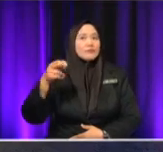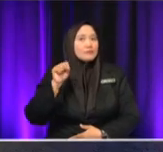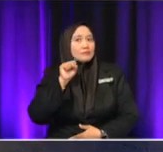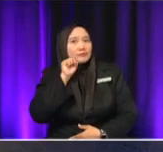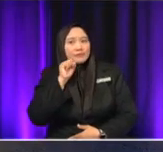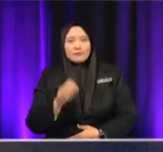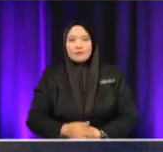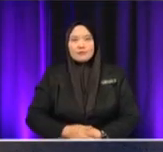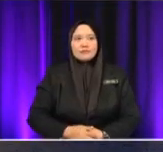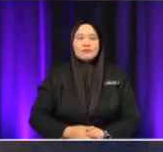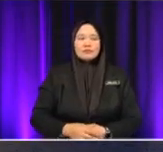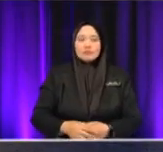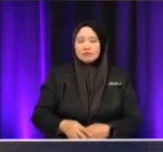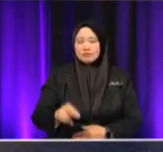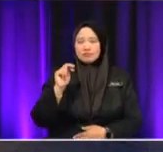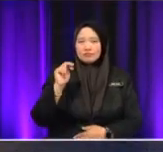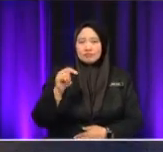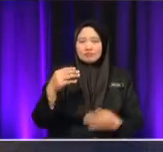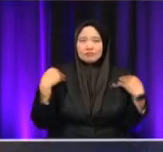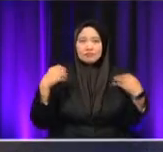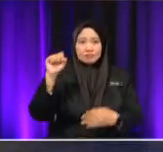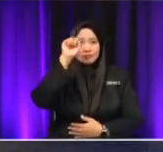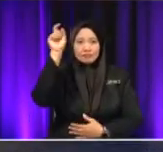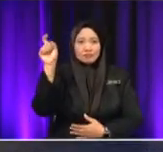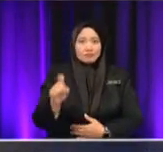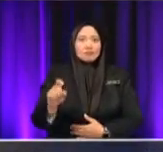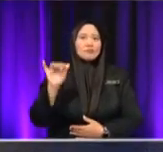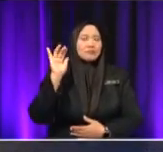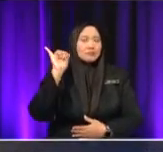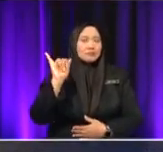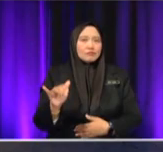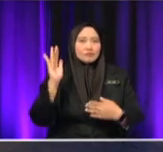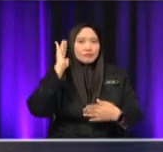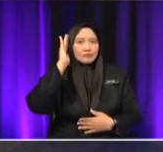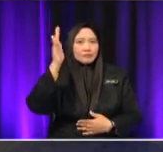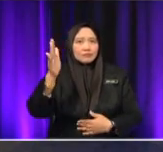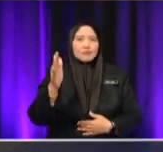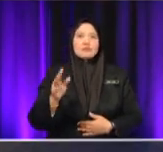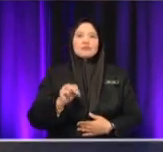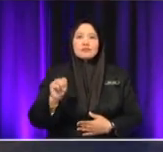kepada Anda semua baik hari ini aku topi yang kita belajar